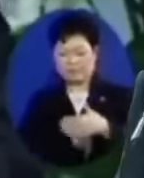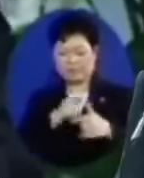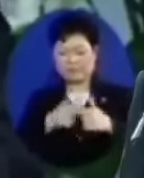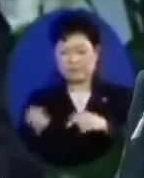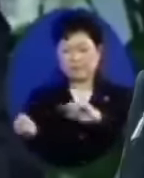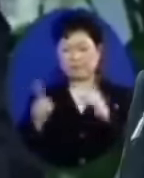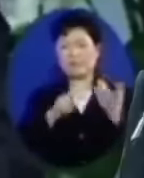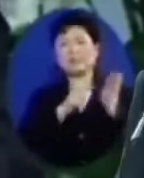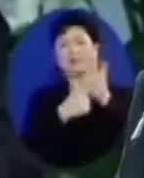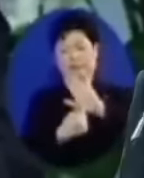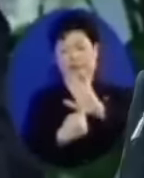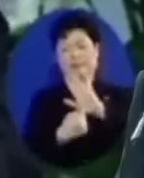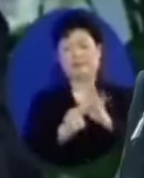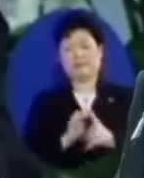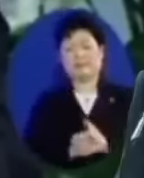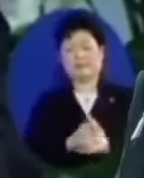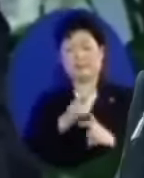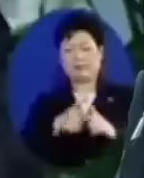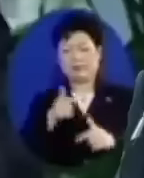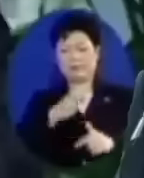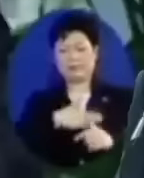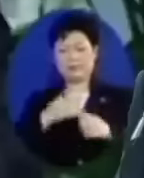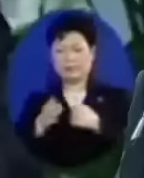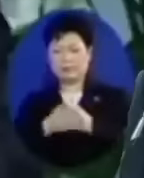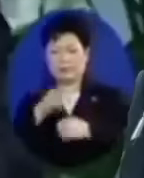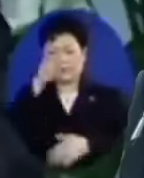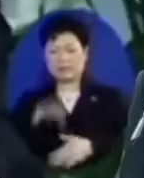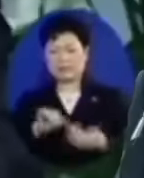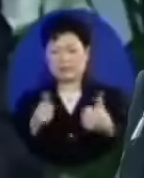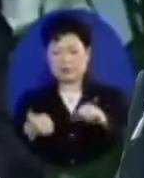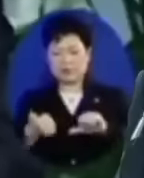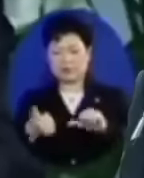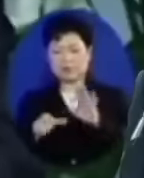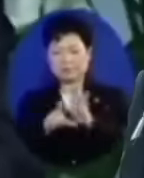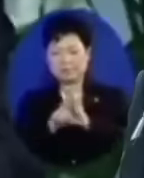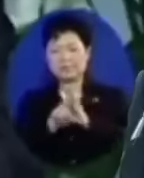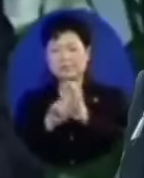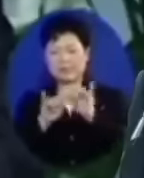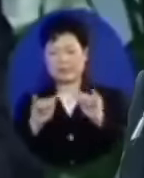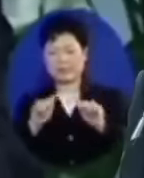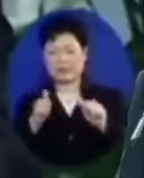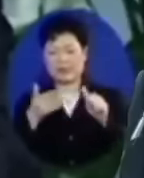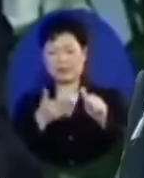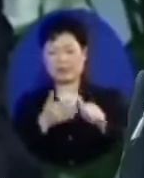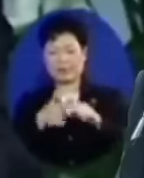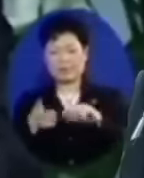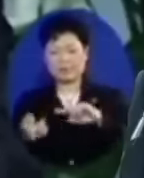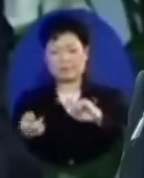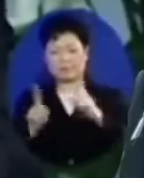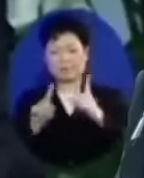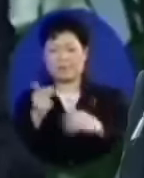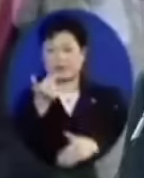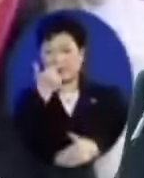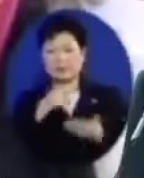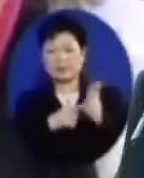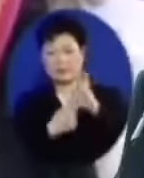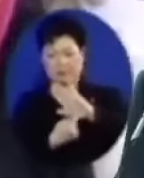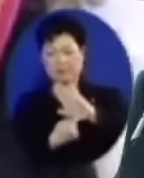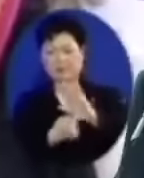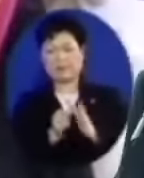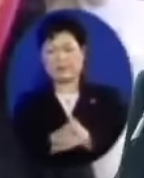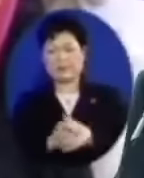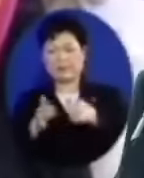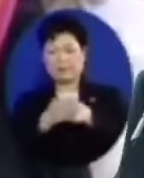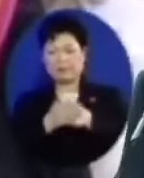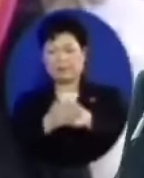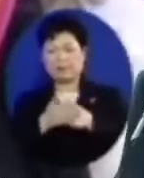예수의 부활이 나타나는 것입니다. 예수님이 날 위하여 십자가에 죽었다는 것을 믿는 사람에게는 예수님의 부활의 생명도 나타나는 것입니다.